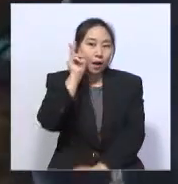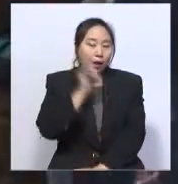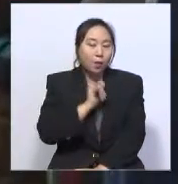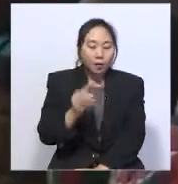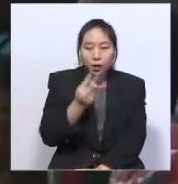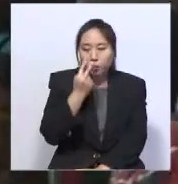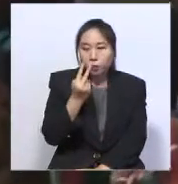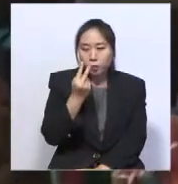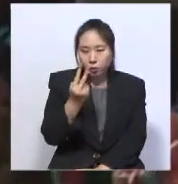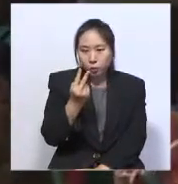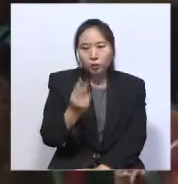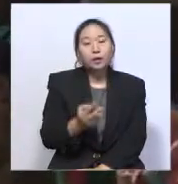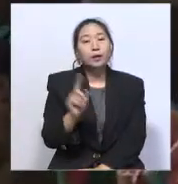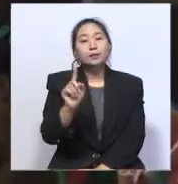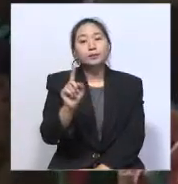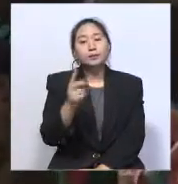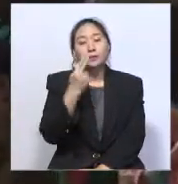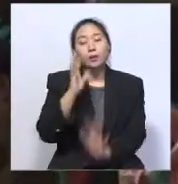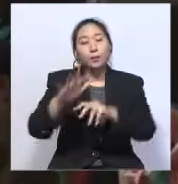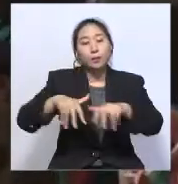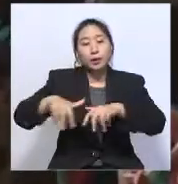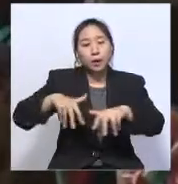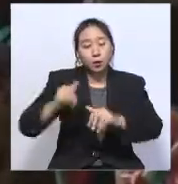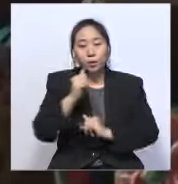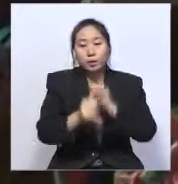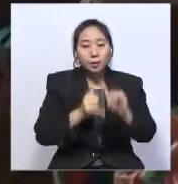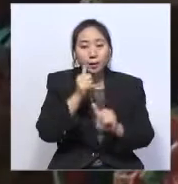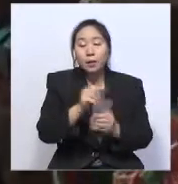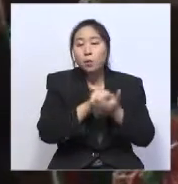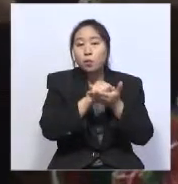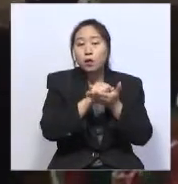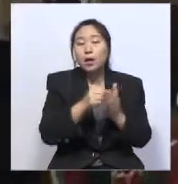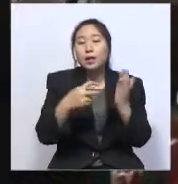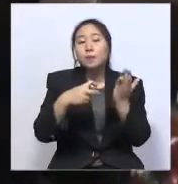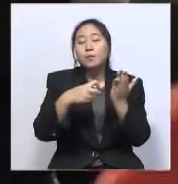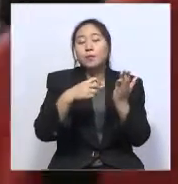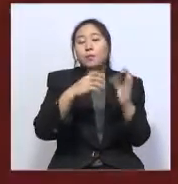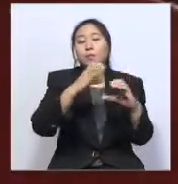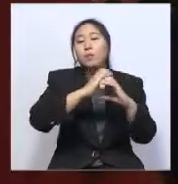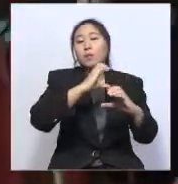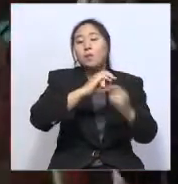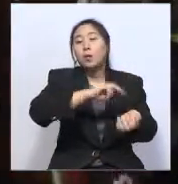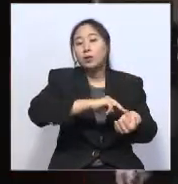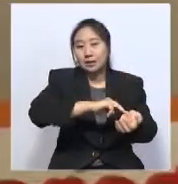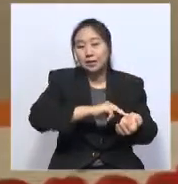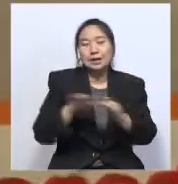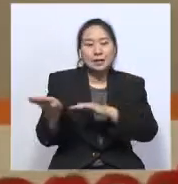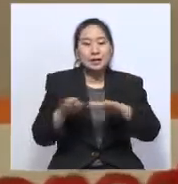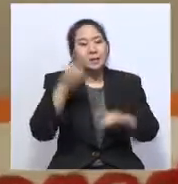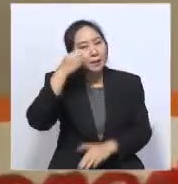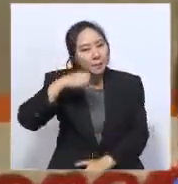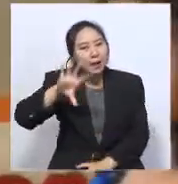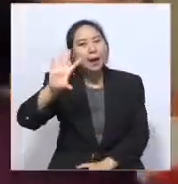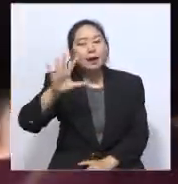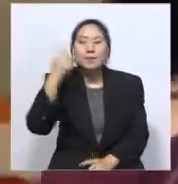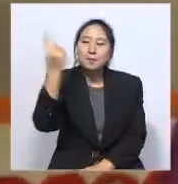ที่ไปติดตามมาจะเห็นได้เลยนะคะว่าประชาชนไปใช้บริการที่สถานีขนส่งหมอชิดกันอย่างคึกคักเพื่อจะเดินทางกลับภูมิล